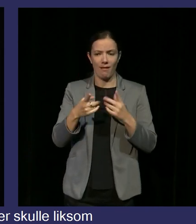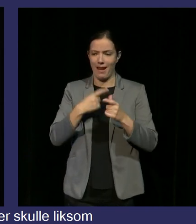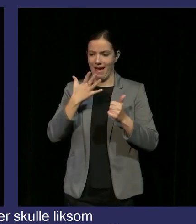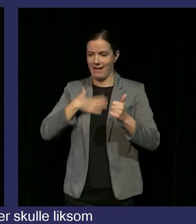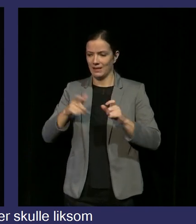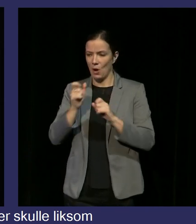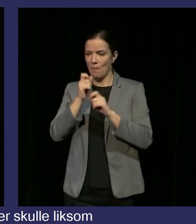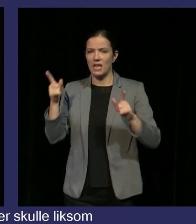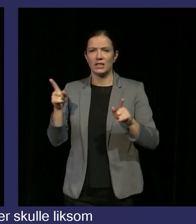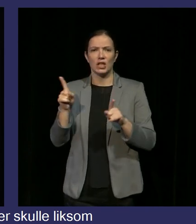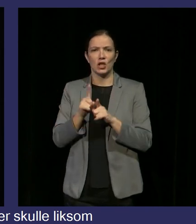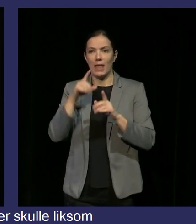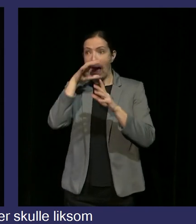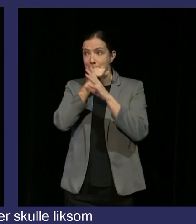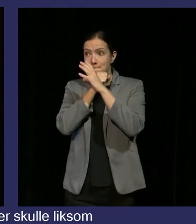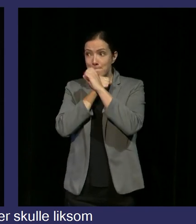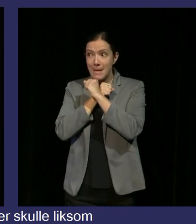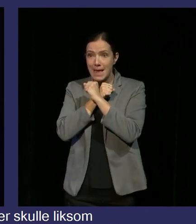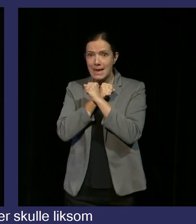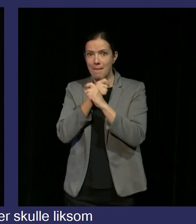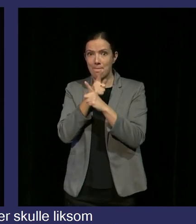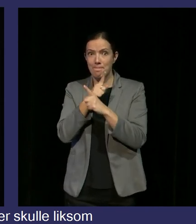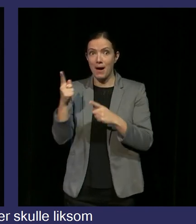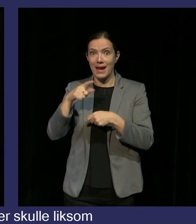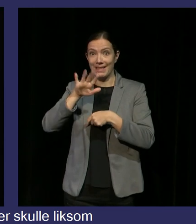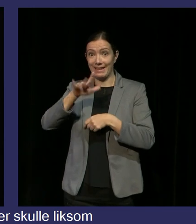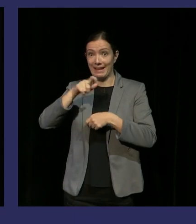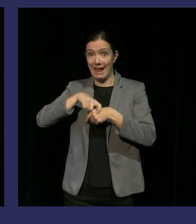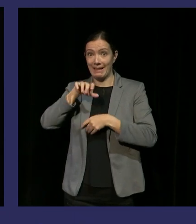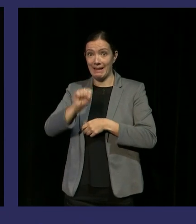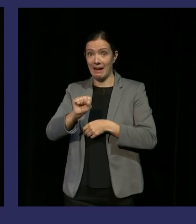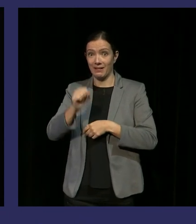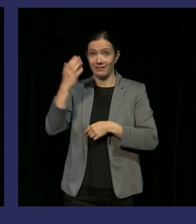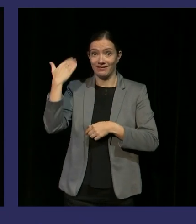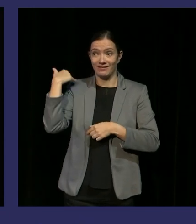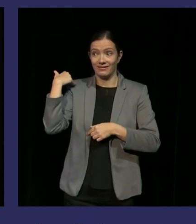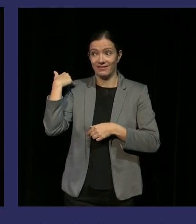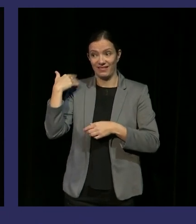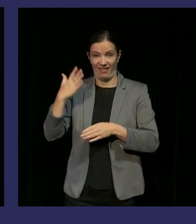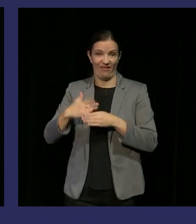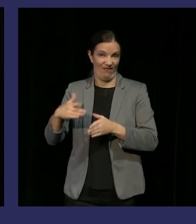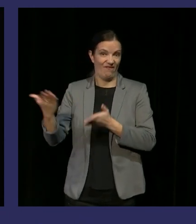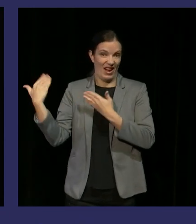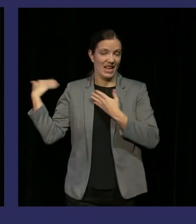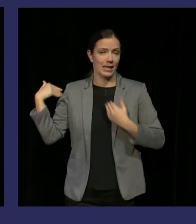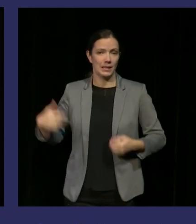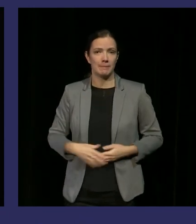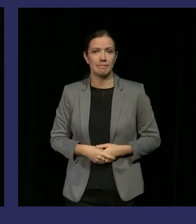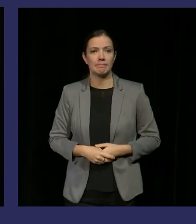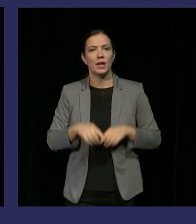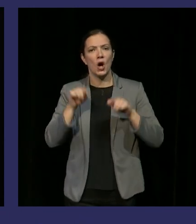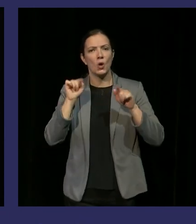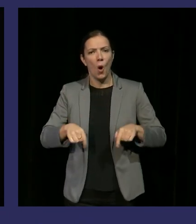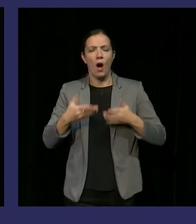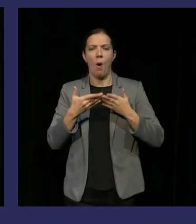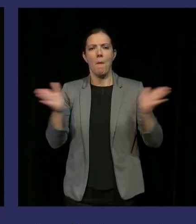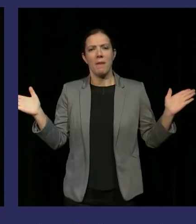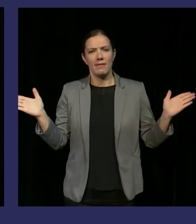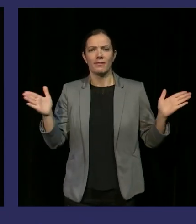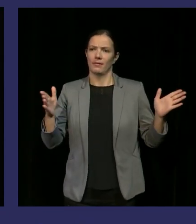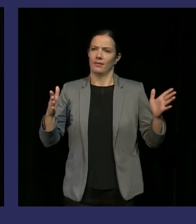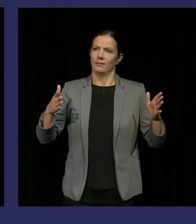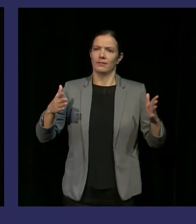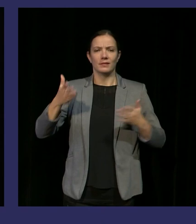helseopplysninger skulle liksom være hemmelige eller noe som bare legen din hadde tilgang til, den tiden forbi. Når vi lever I et åpent og